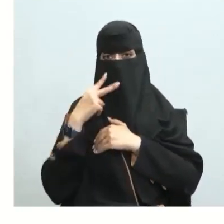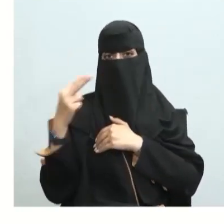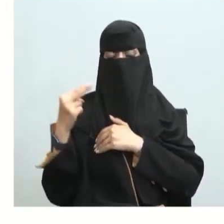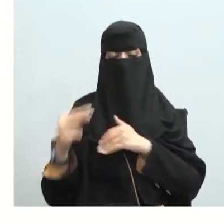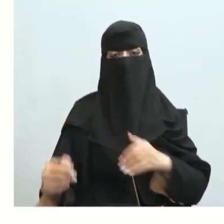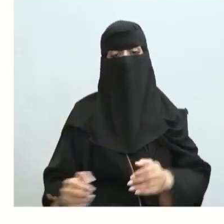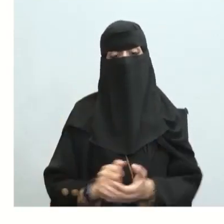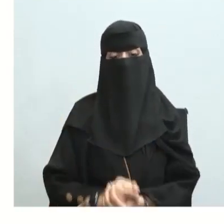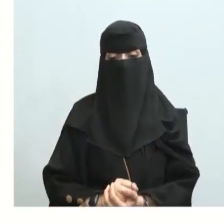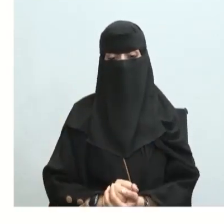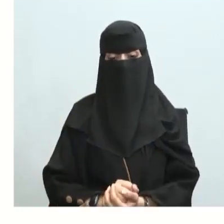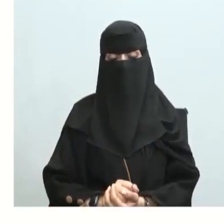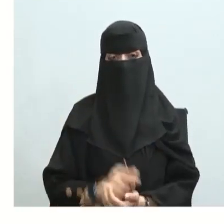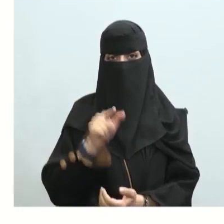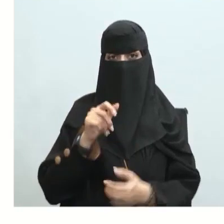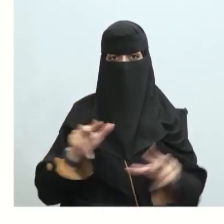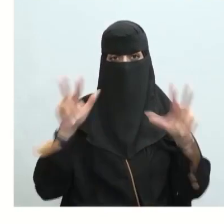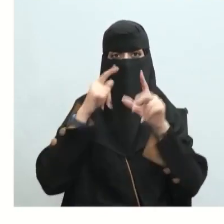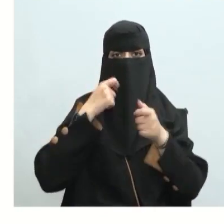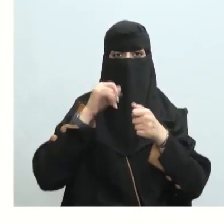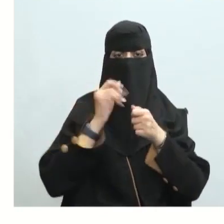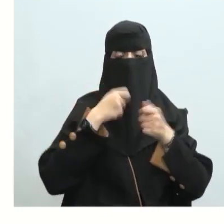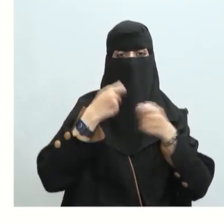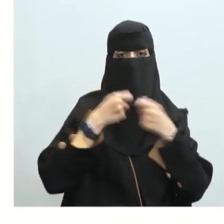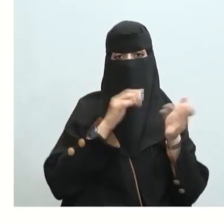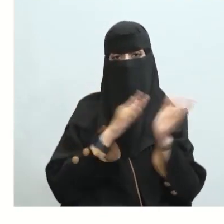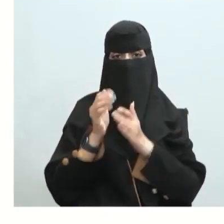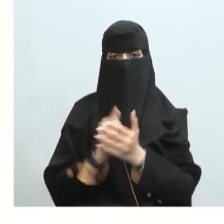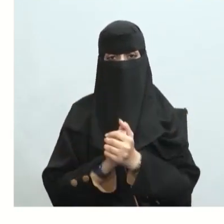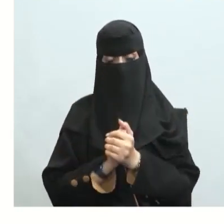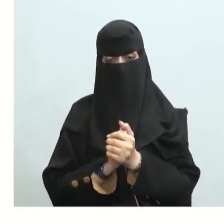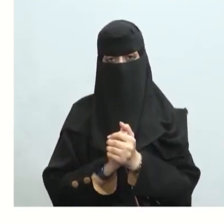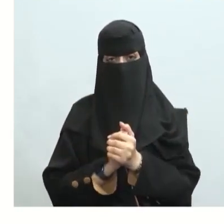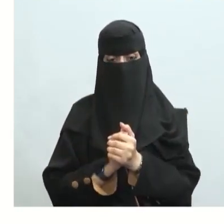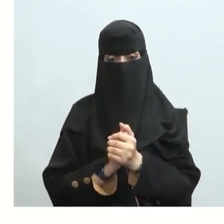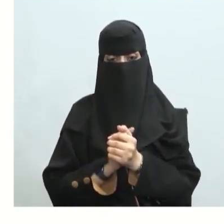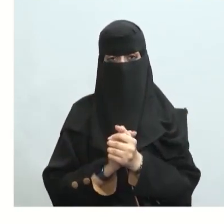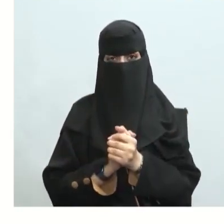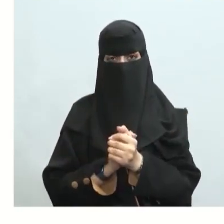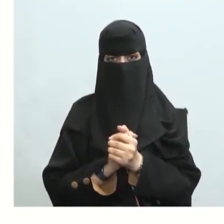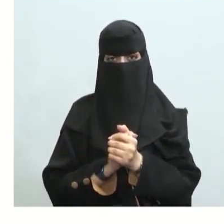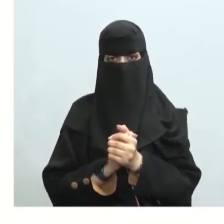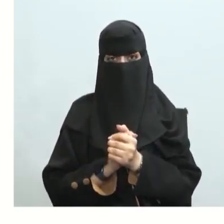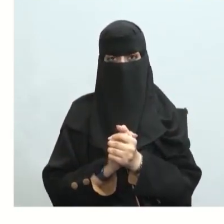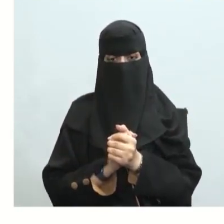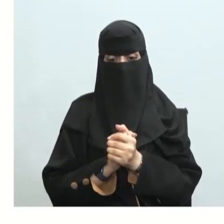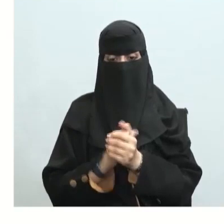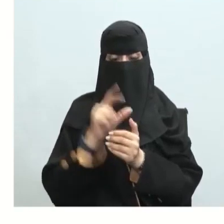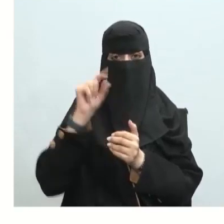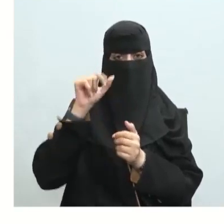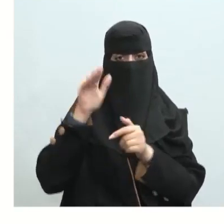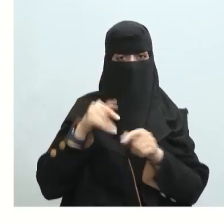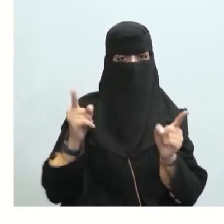تجذب الانتباه اذا العلاج الدعايه هو نوع من العروض التسويقيه نوع من العروض التسويقيه يتميز